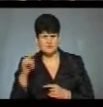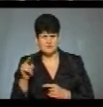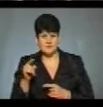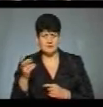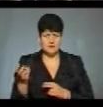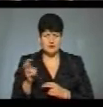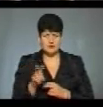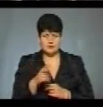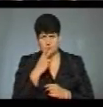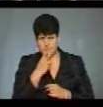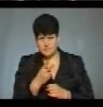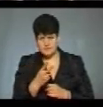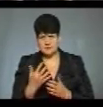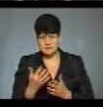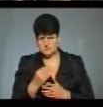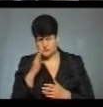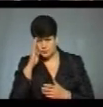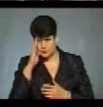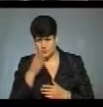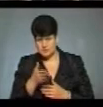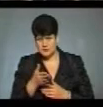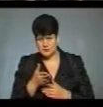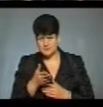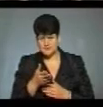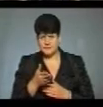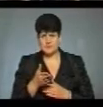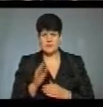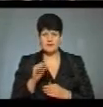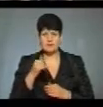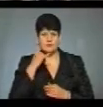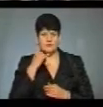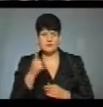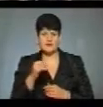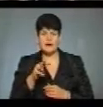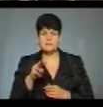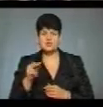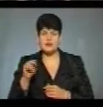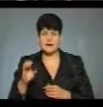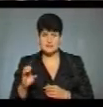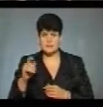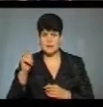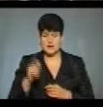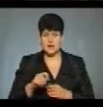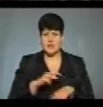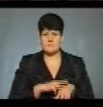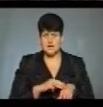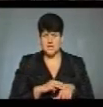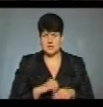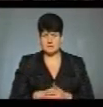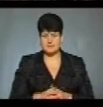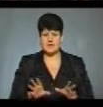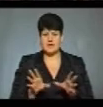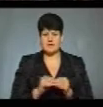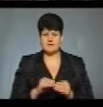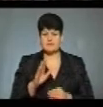подивилися точно, виявили, що то чоловік. Тоді пан Семен подзвонив в МЧС, після чого приїхала міліція. Разом з